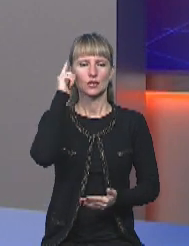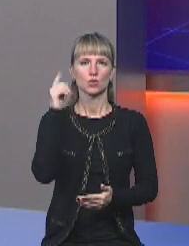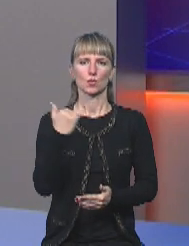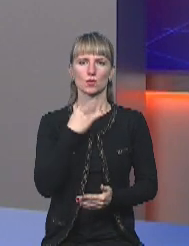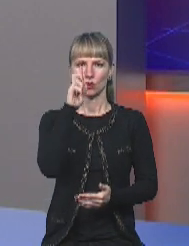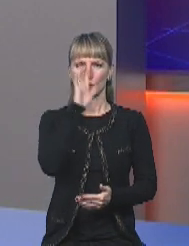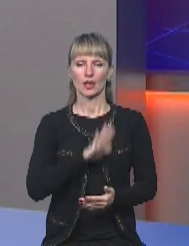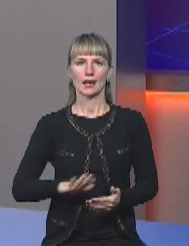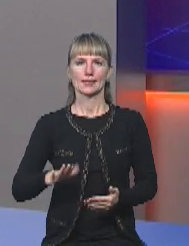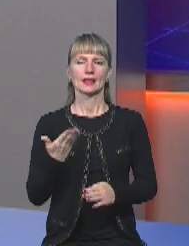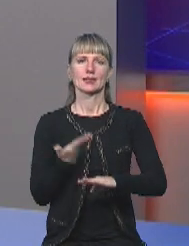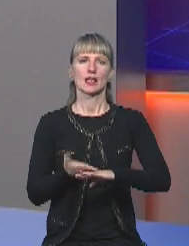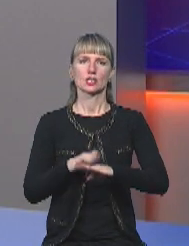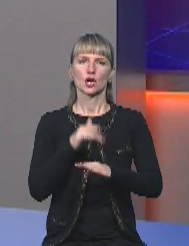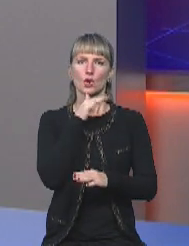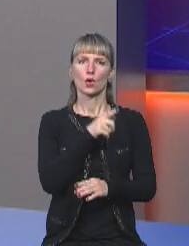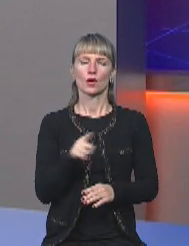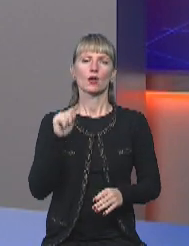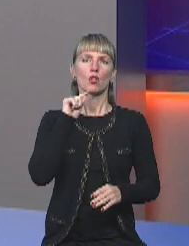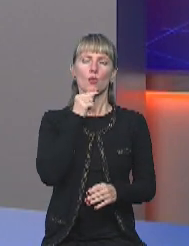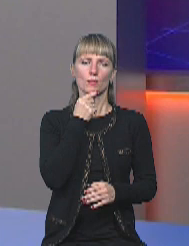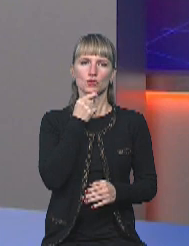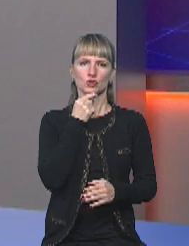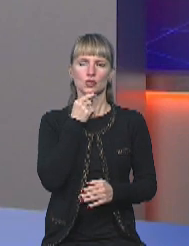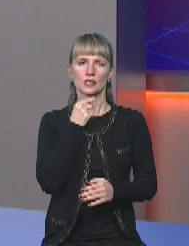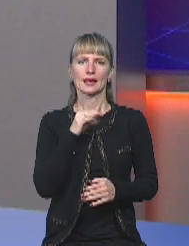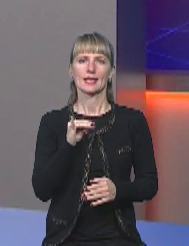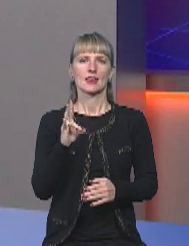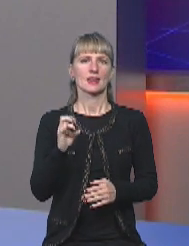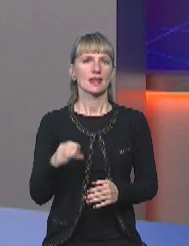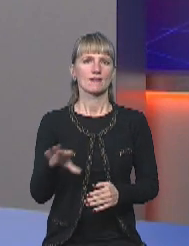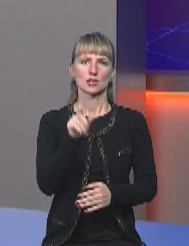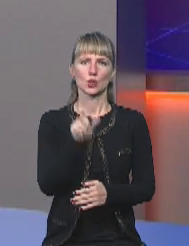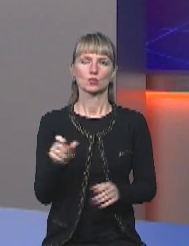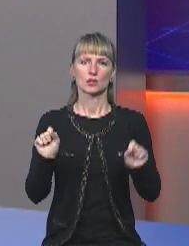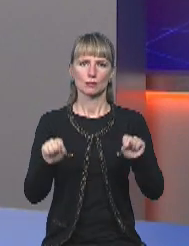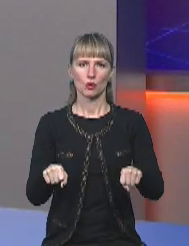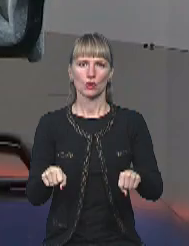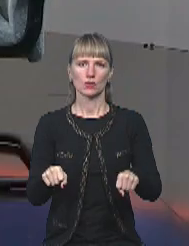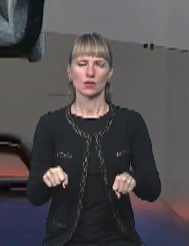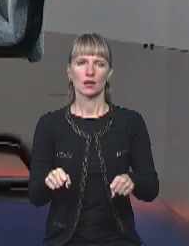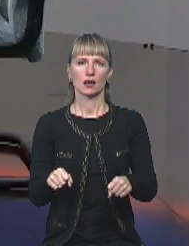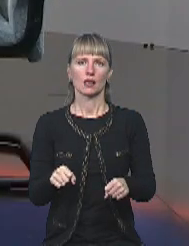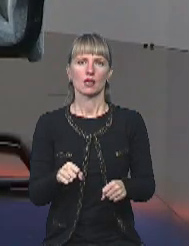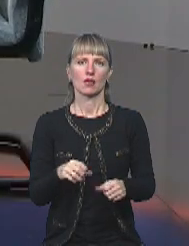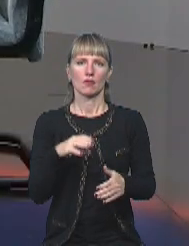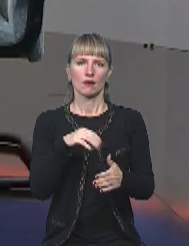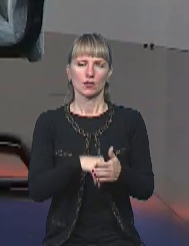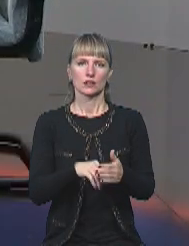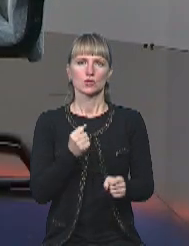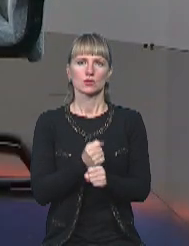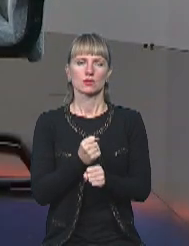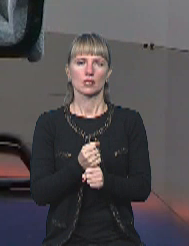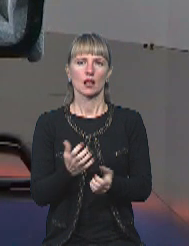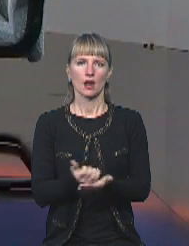країні тяжкі роки, економічно тяжкі роки, і не всі люди змогли влаштуватися, знайти роботу для